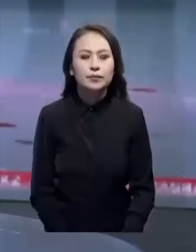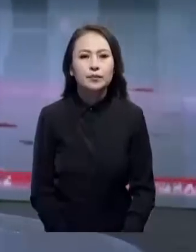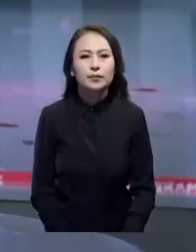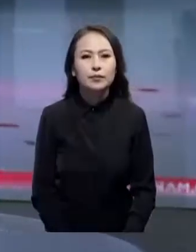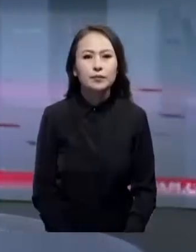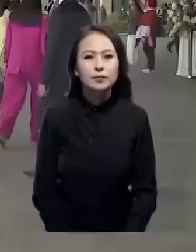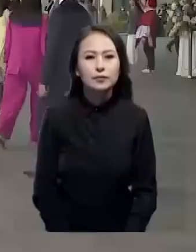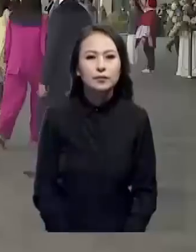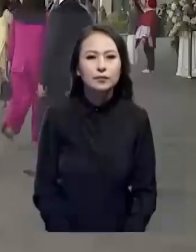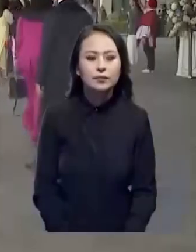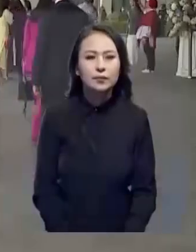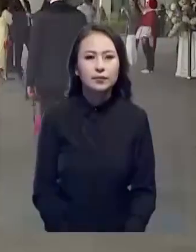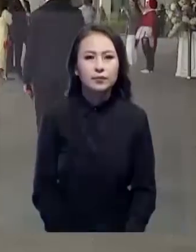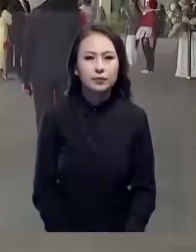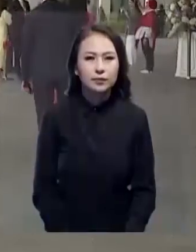саптайды.